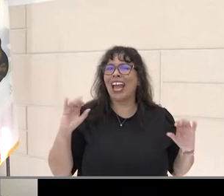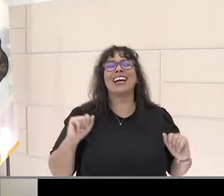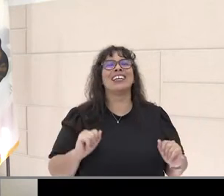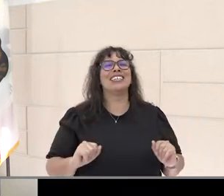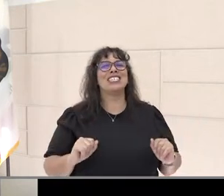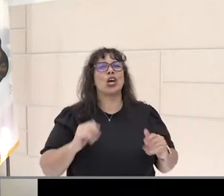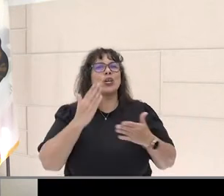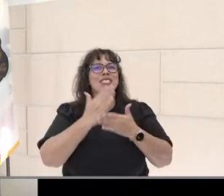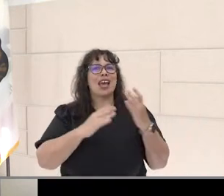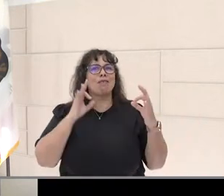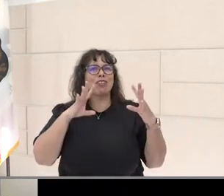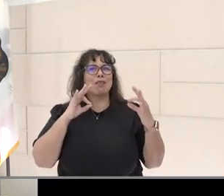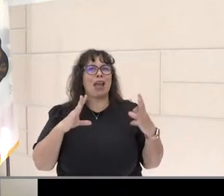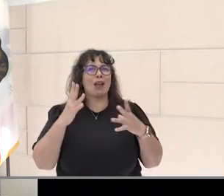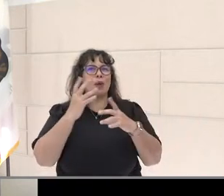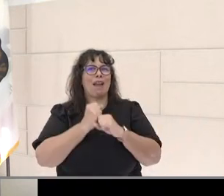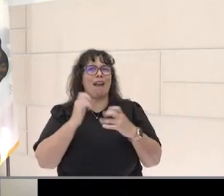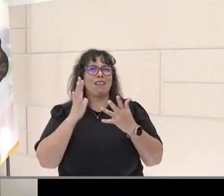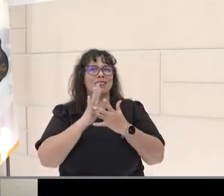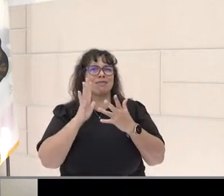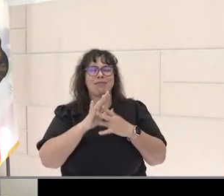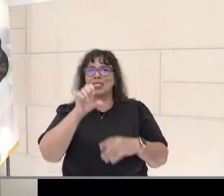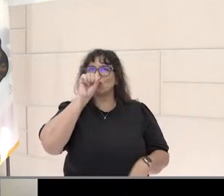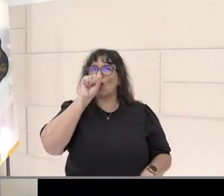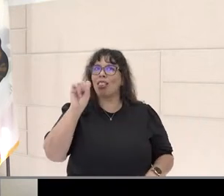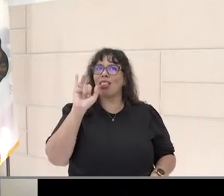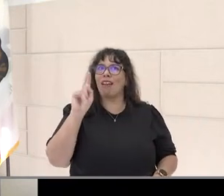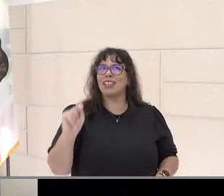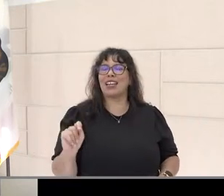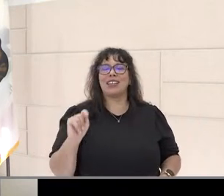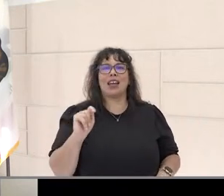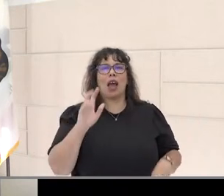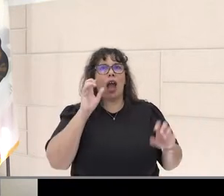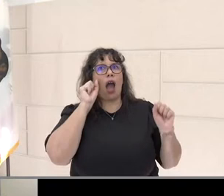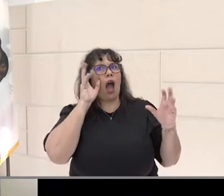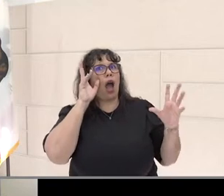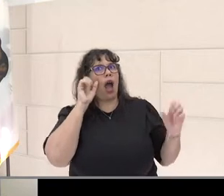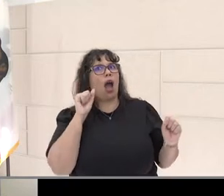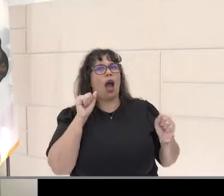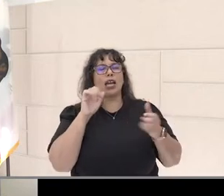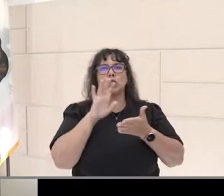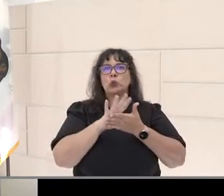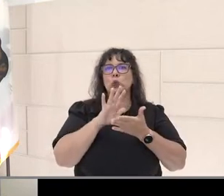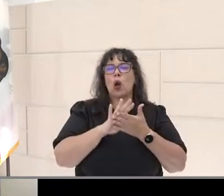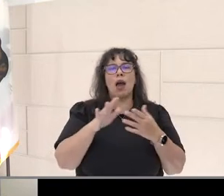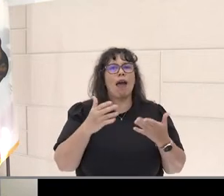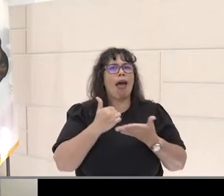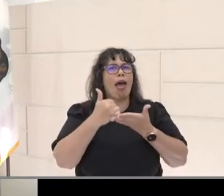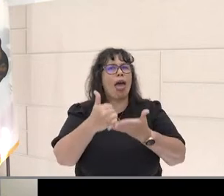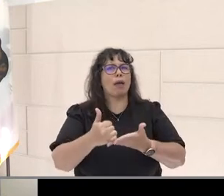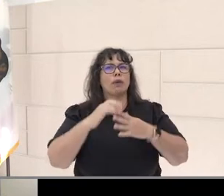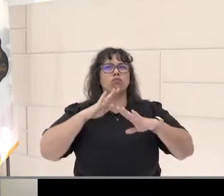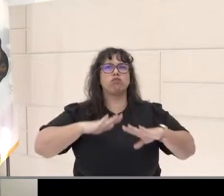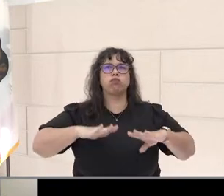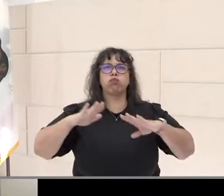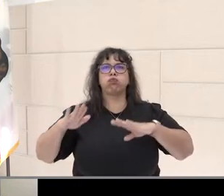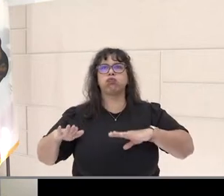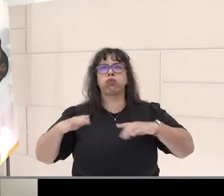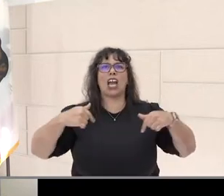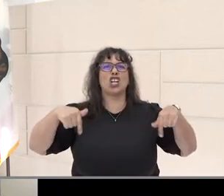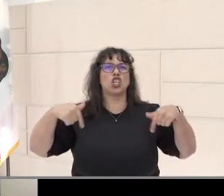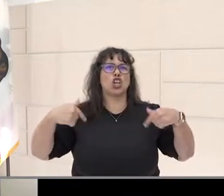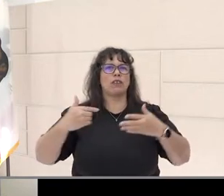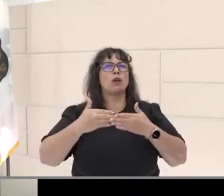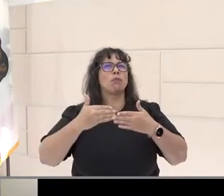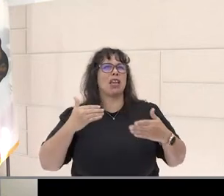យោបល់ដែលបានទទួលមកវិញមកពីសិស្សថ្នាក់ទី9នឹងគឺពីពួកគេប្រាប់ថាគេពេញចិត្តណាស់ក្នុងការរៀបចំកម្មវិធីដោយ